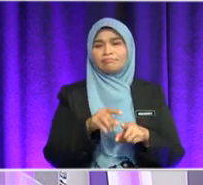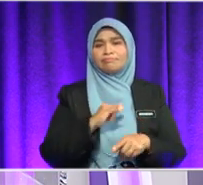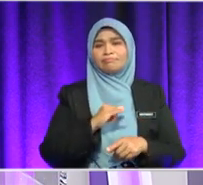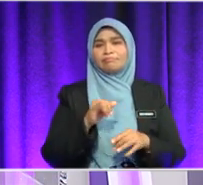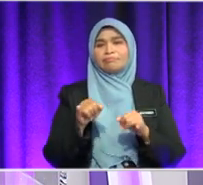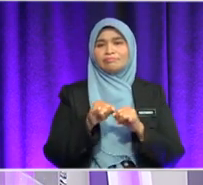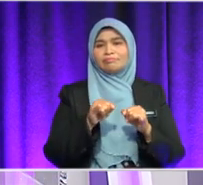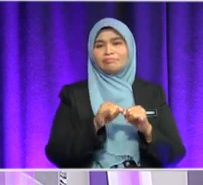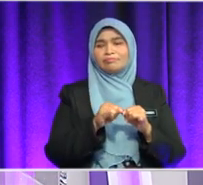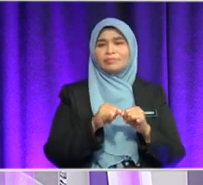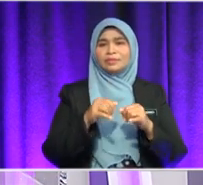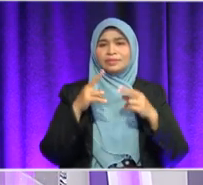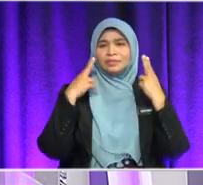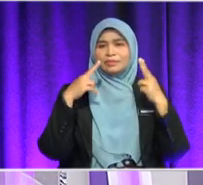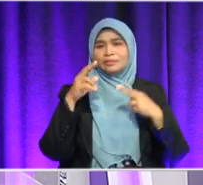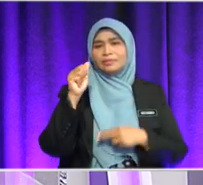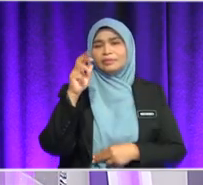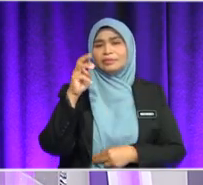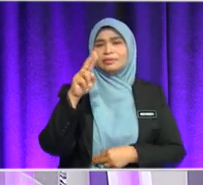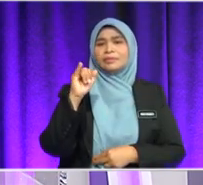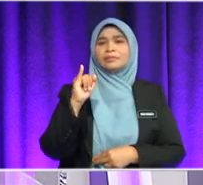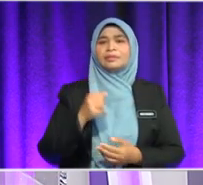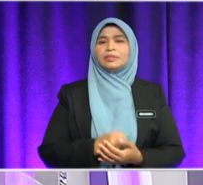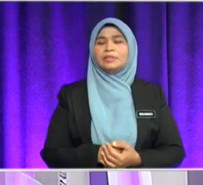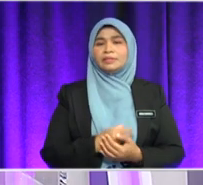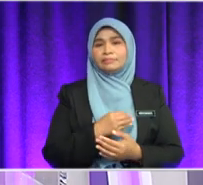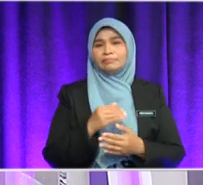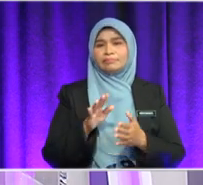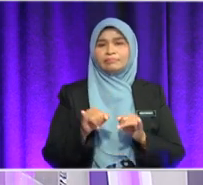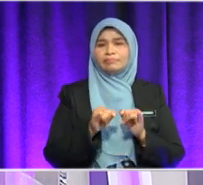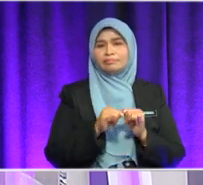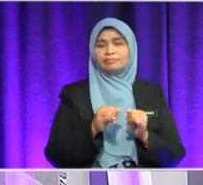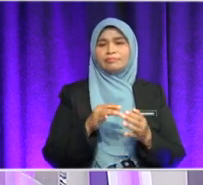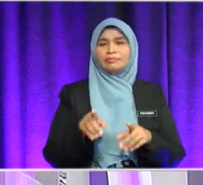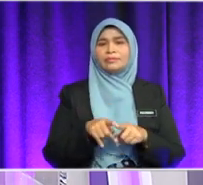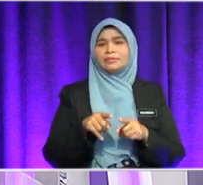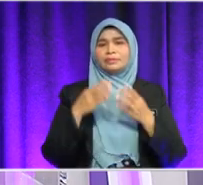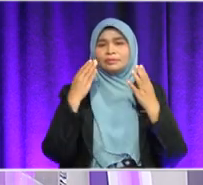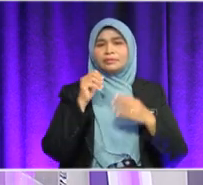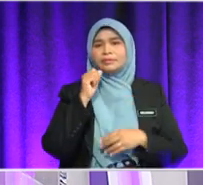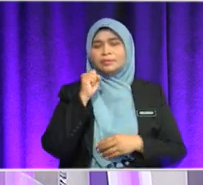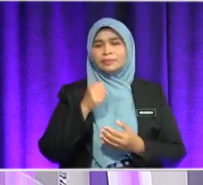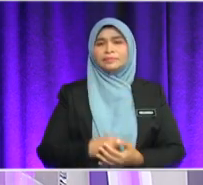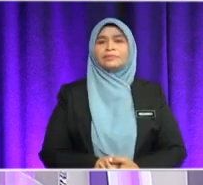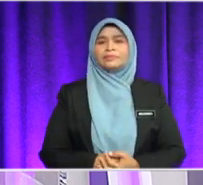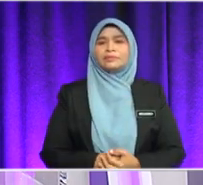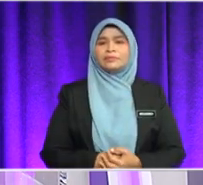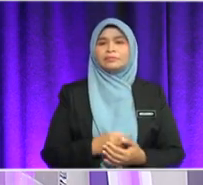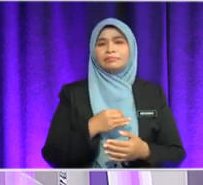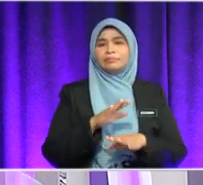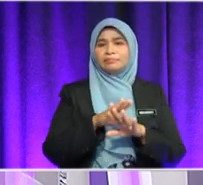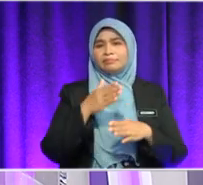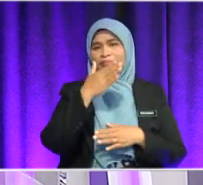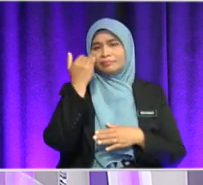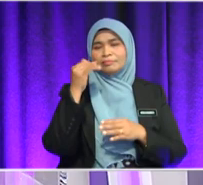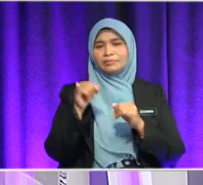Ustadz Muhammad Amri Mak Husein dan juga juru bahasa isyarat kita dan tidak dilupakan